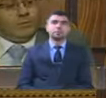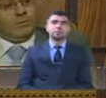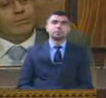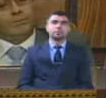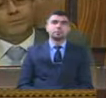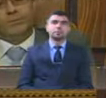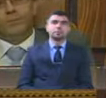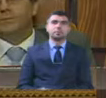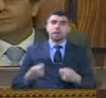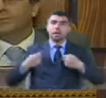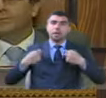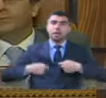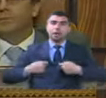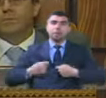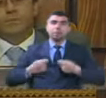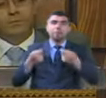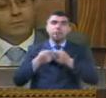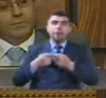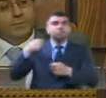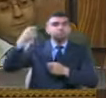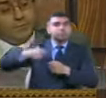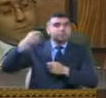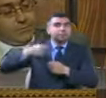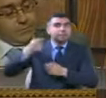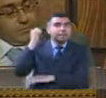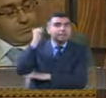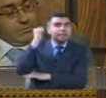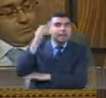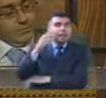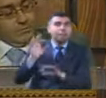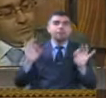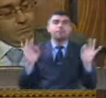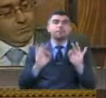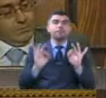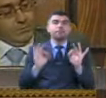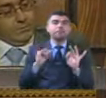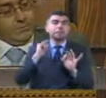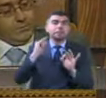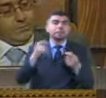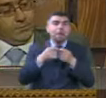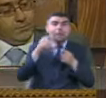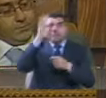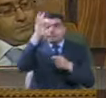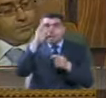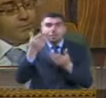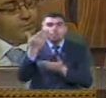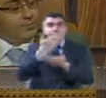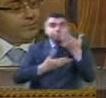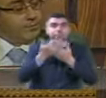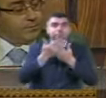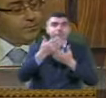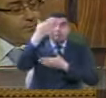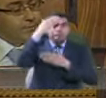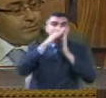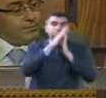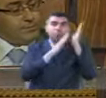السيد الرئيس، يعتبر التهرب الضريبي إحدى المظاهر التي تنخر تدبير السياسة المالية بالبلاد وتضرب